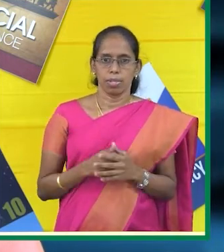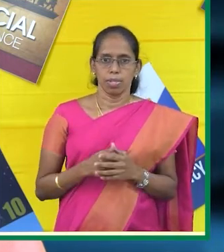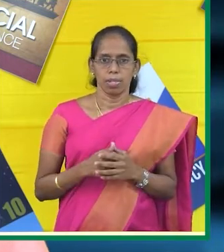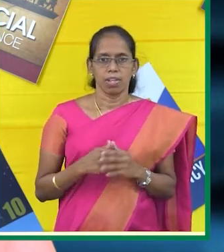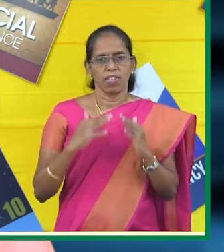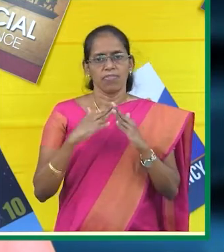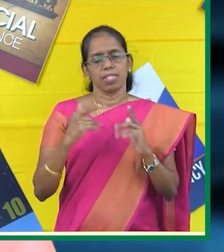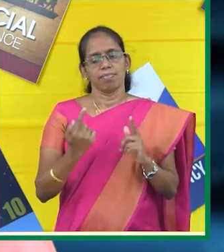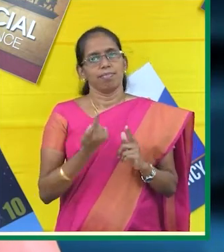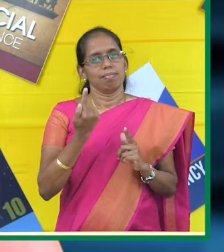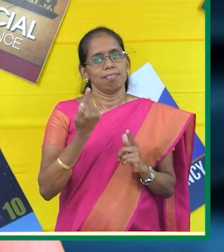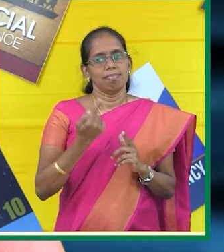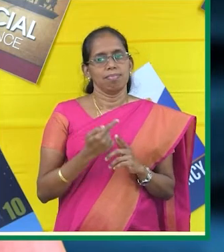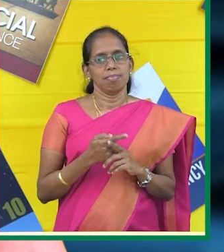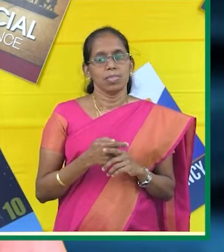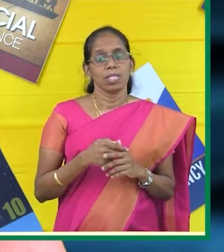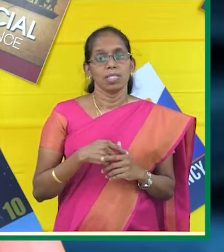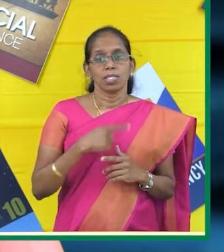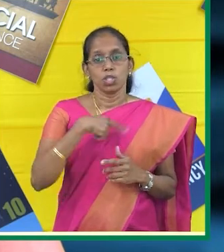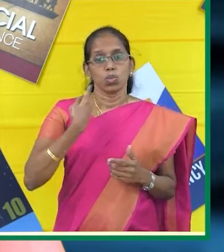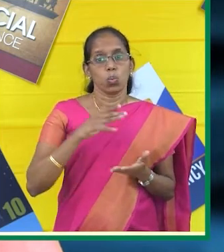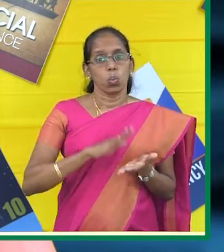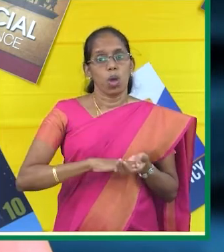வீட்டில் தனியாக இருக்கிறார், அவருடைய மனைவி